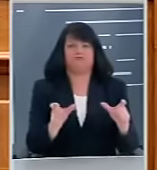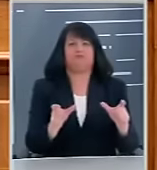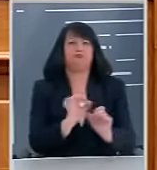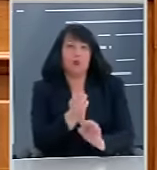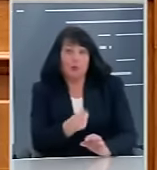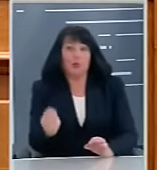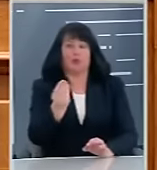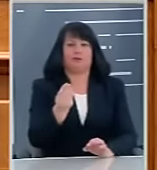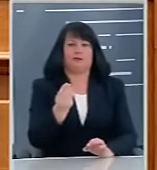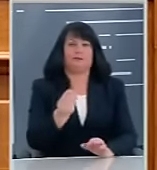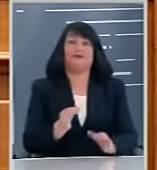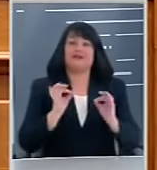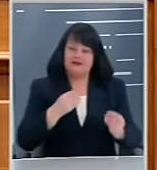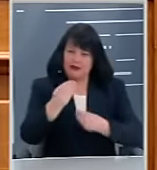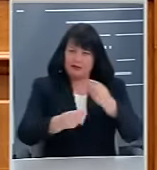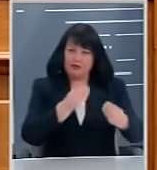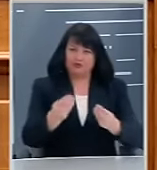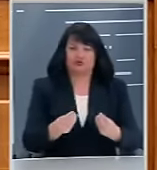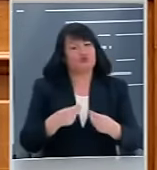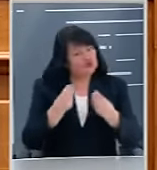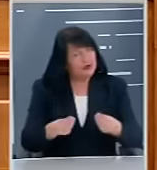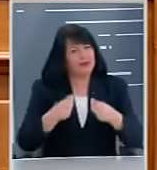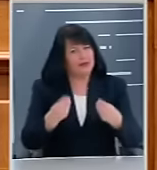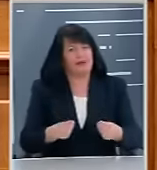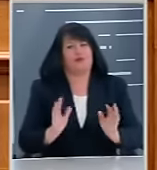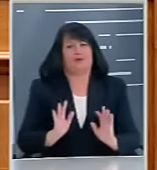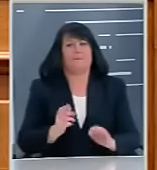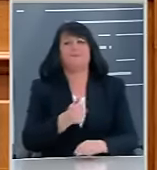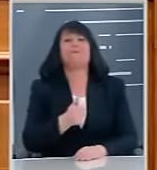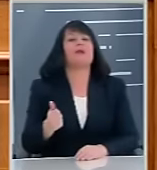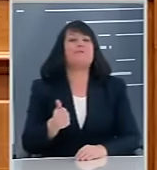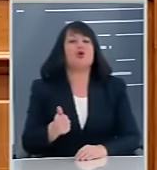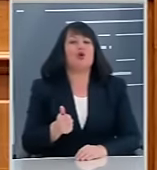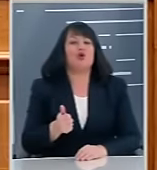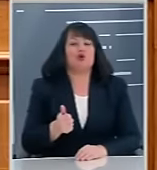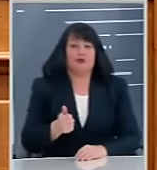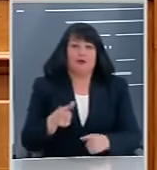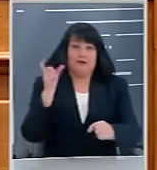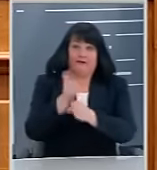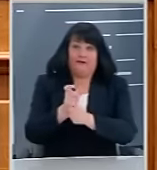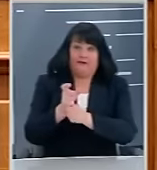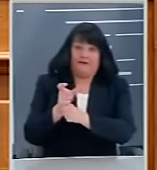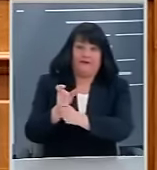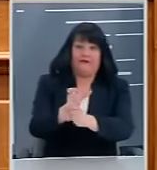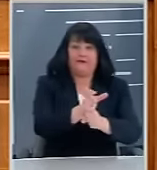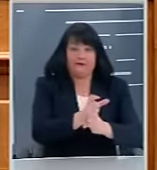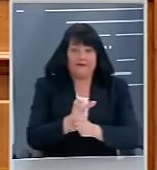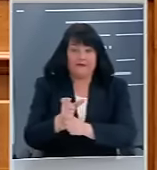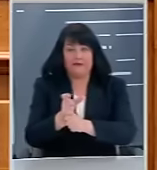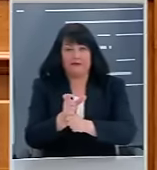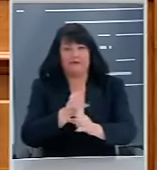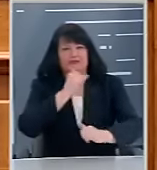βεβαίως με παροχές προς τους στρατεύσιμους. Μόνο και μόνο η κάλυψη των φυλακίων σε διαδίκτυο, σε